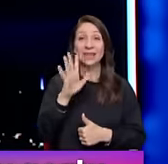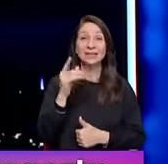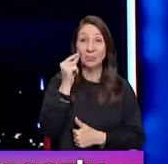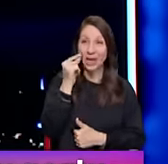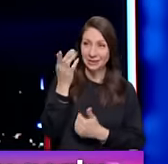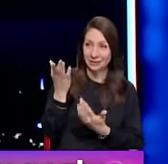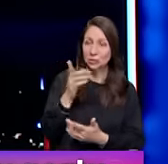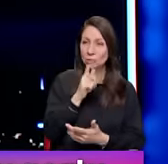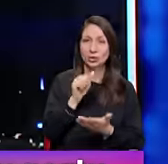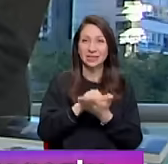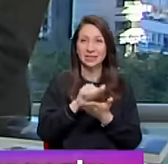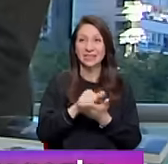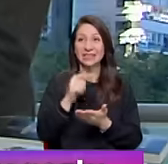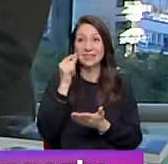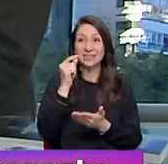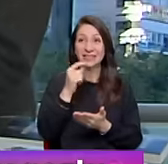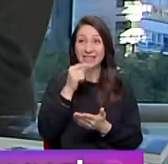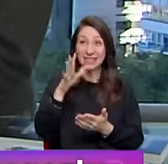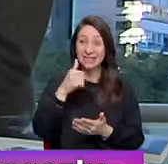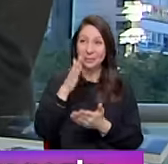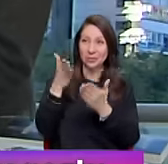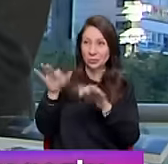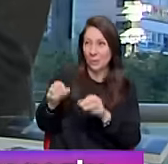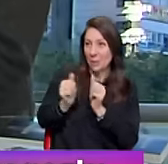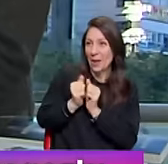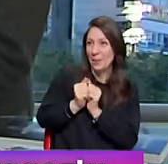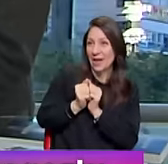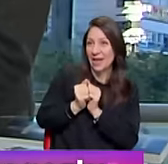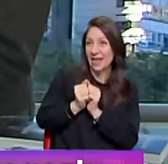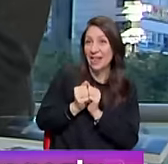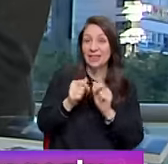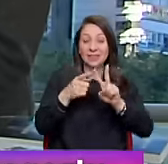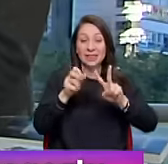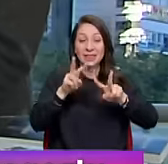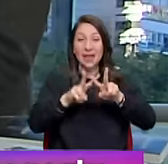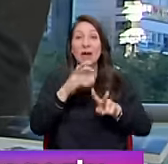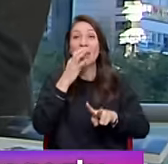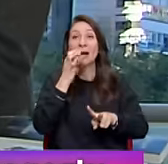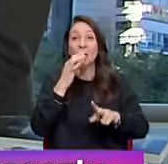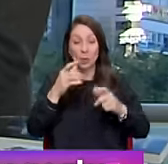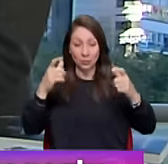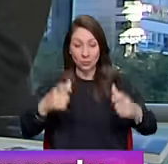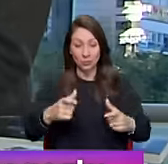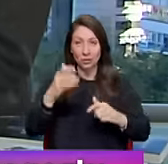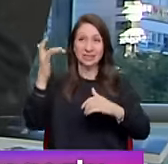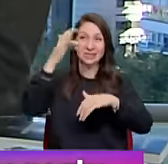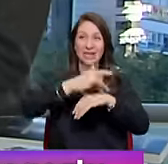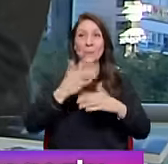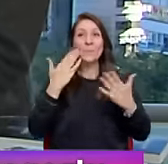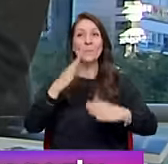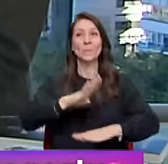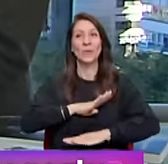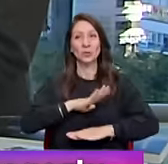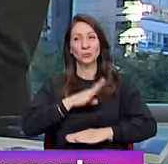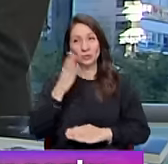Zeyrek, Sözcü Gazetesi yazarı Deniz Zeyrek. Deniz abi de şu anda yanımda. Now Ankara büromuzun çatısında, terasında